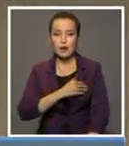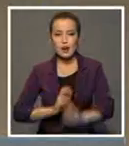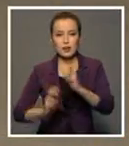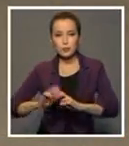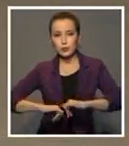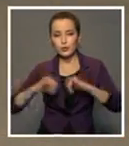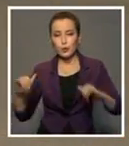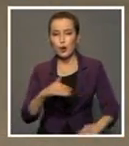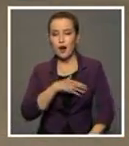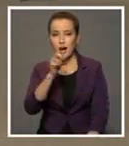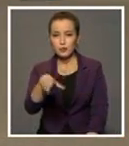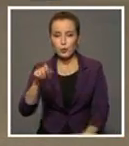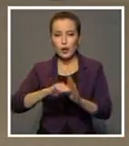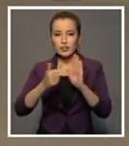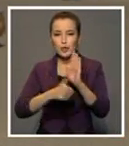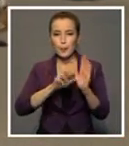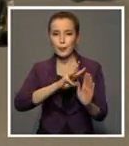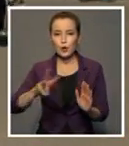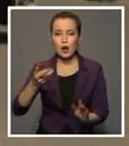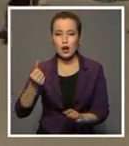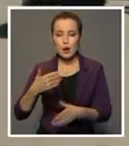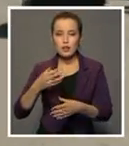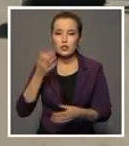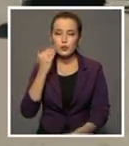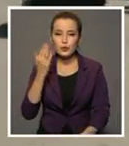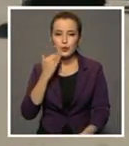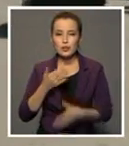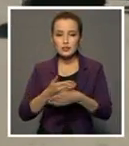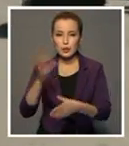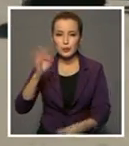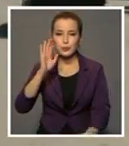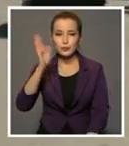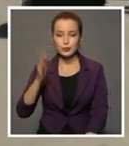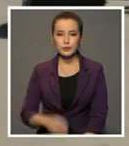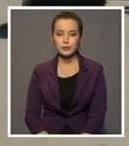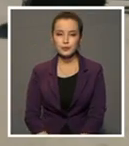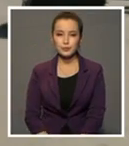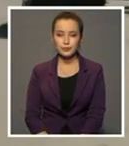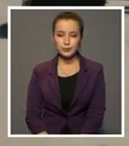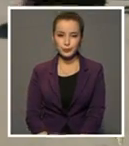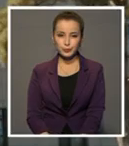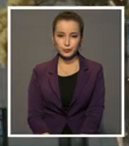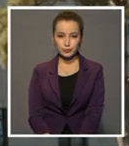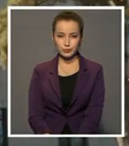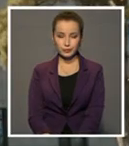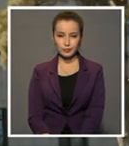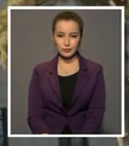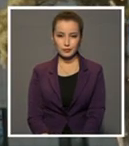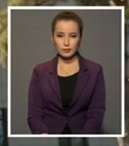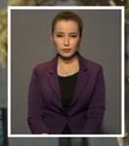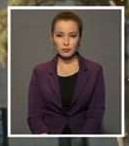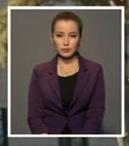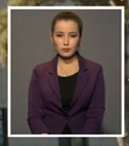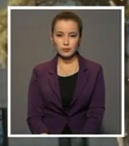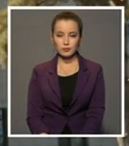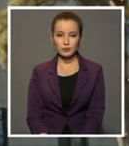деген азаматтарға 16 миллион теңгеге дейін жеңілдетілген пайызбен несие берілмек. Сәбит Әлдебай, Өміртай Ыбырай, Қазақстан ұлттық